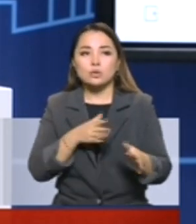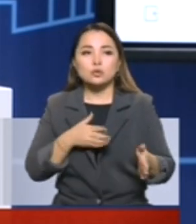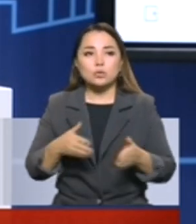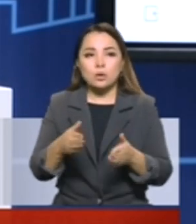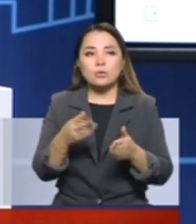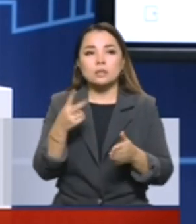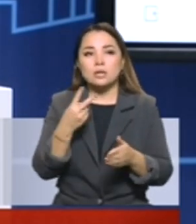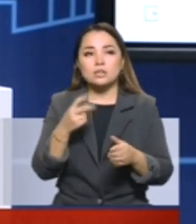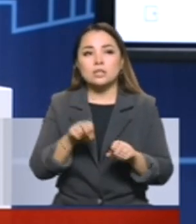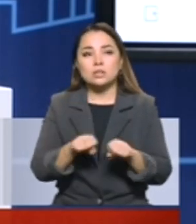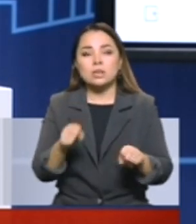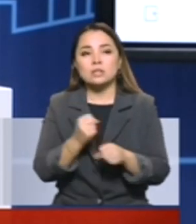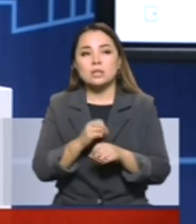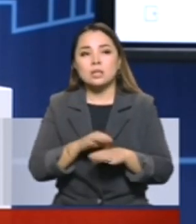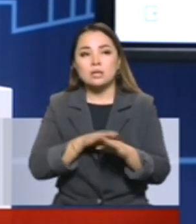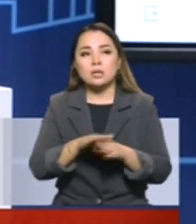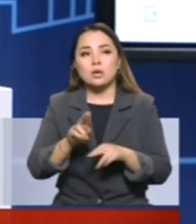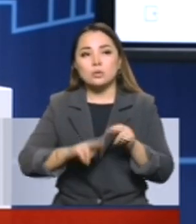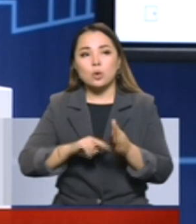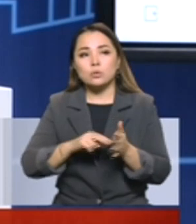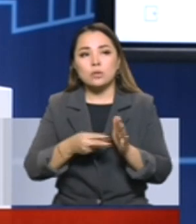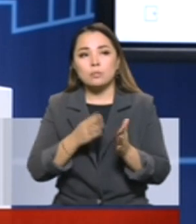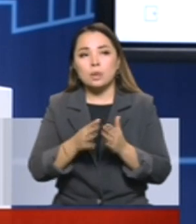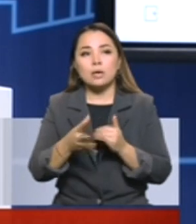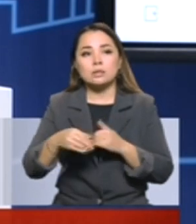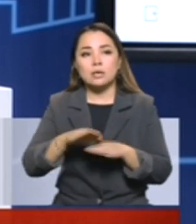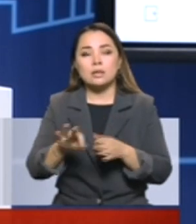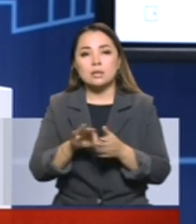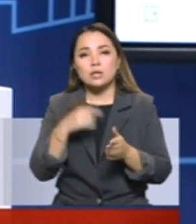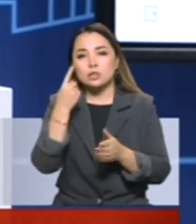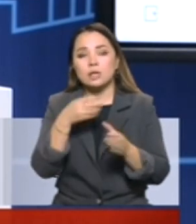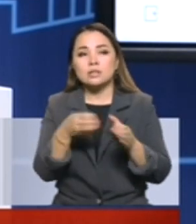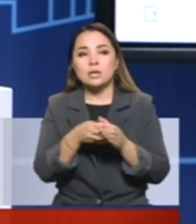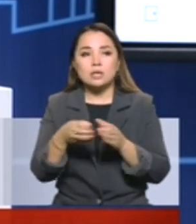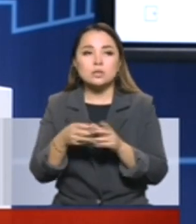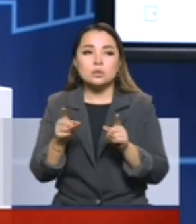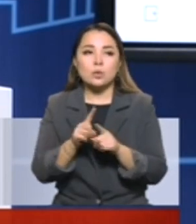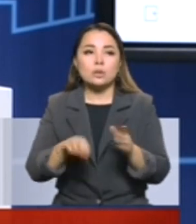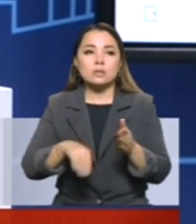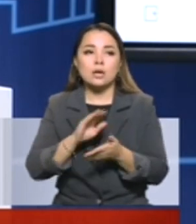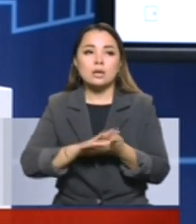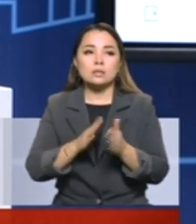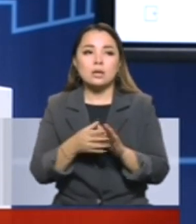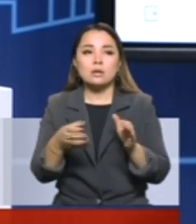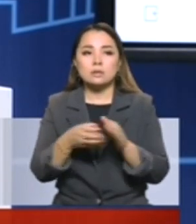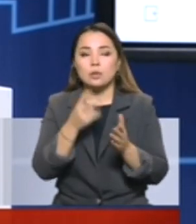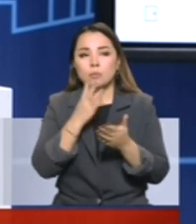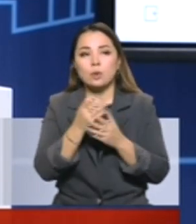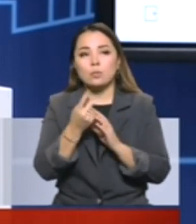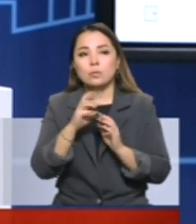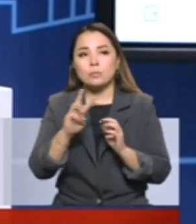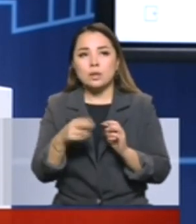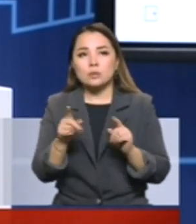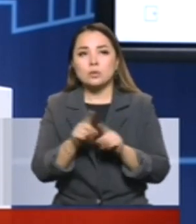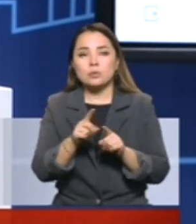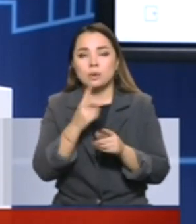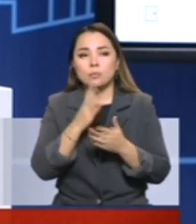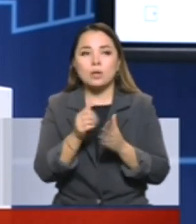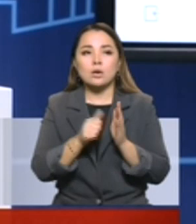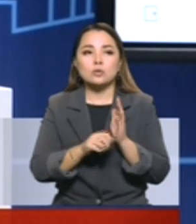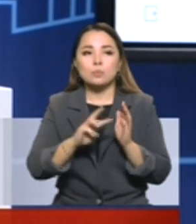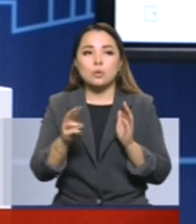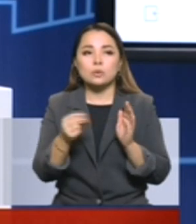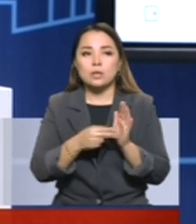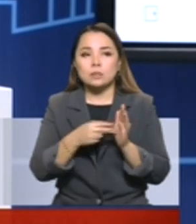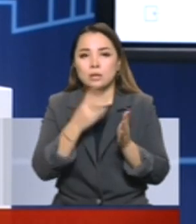жанынан екінші желі салу жоспарлануда. Алдымен аймақтағы жеке сектордағы жерлерді сатып алу қажет. Оған шамамен 11 миллиард 600 миллион теңге қажет